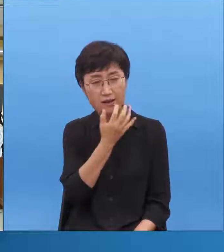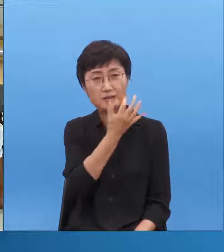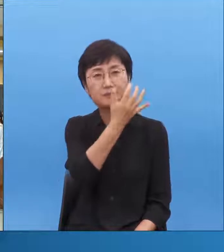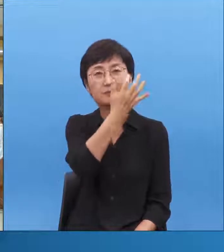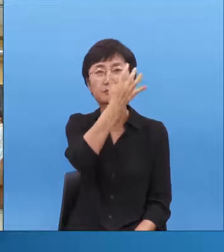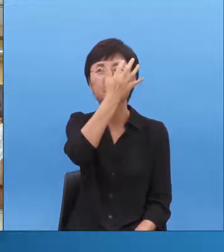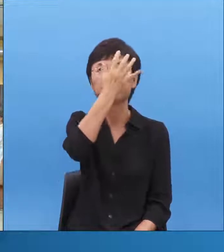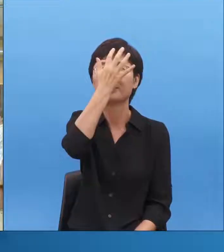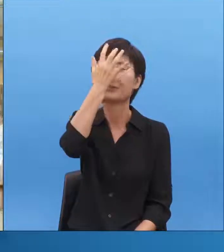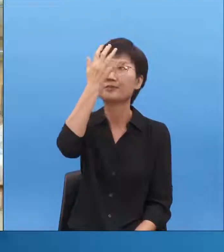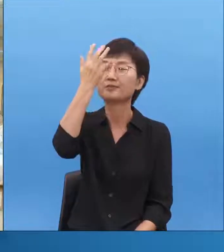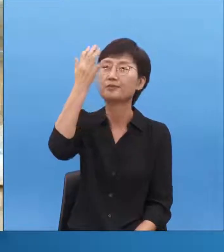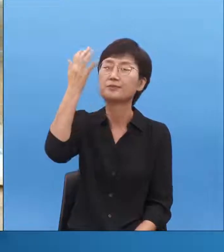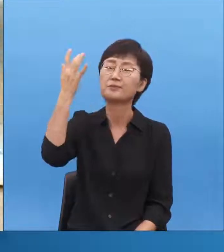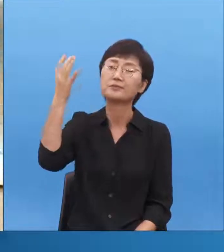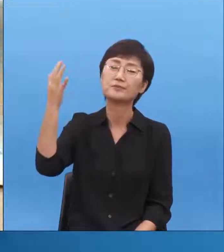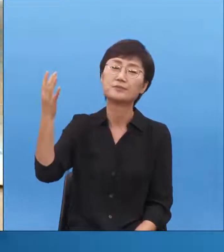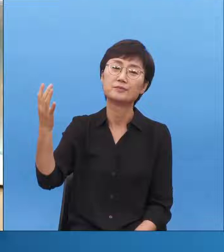아름다워라